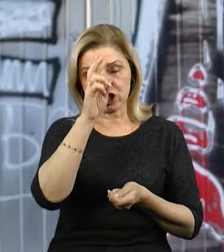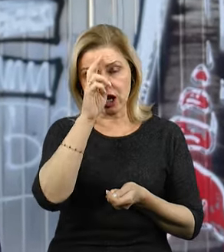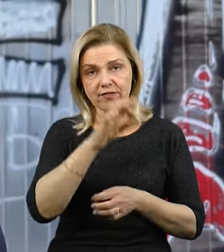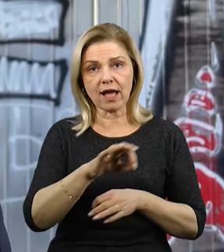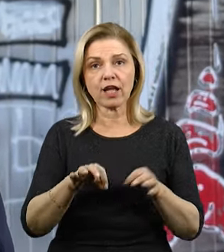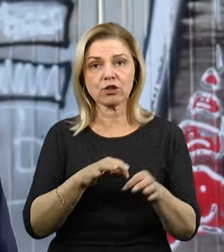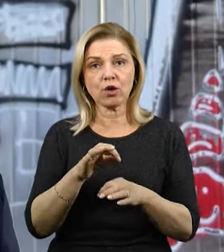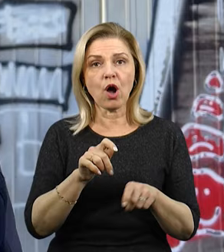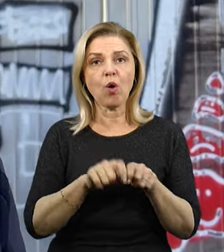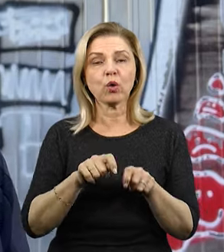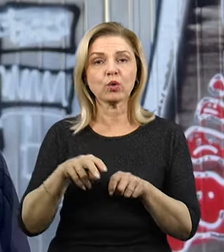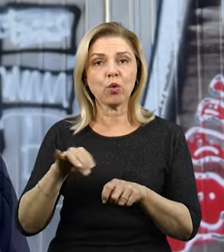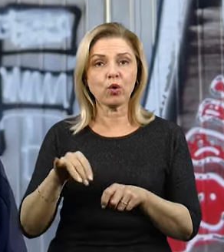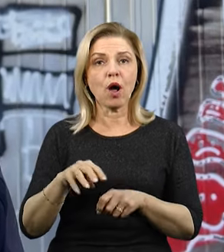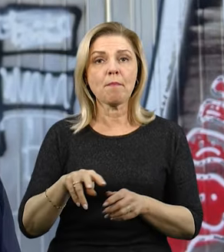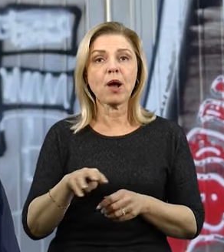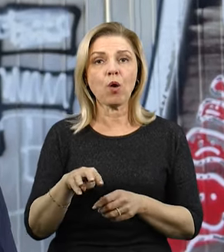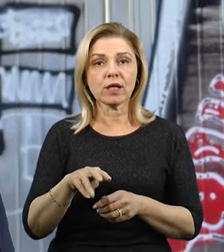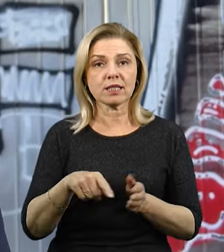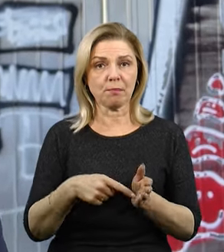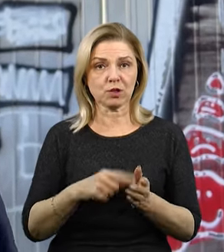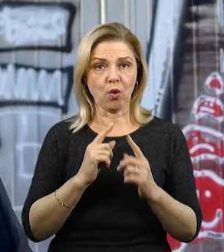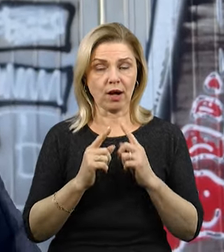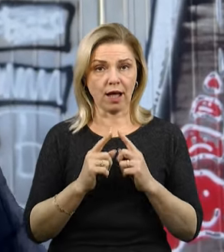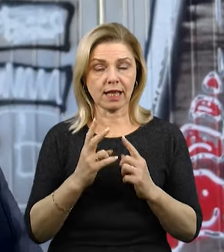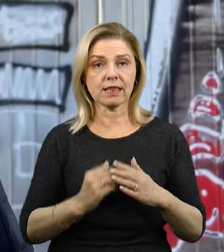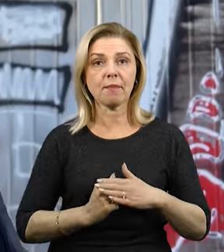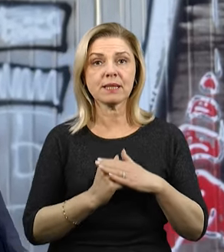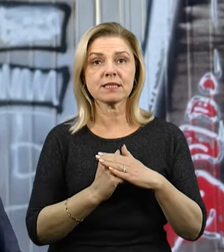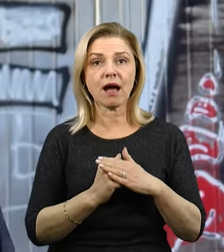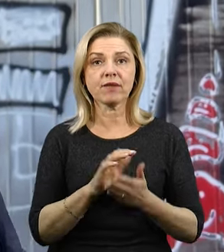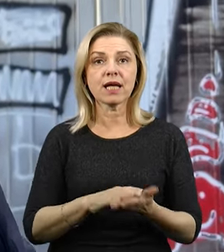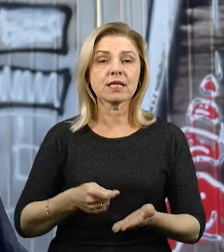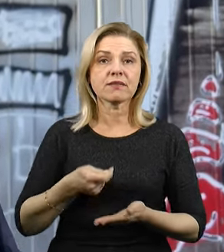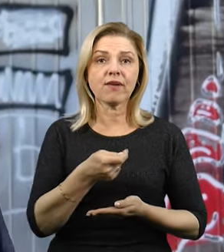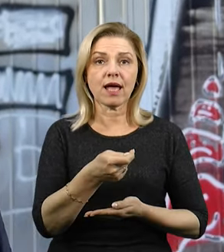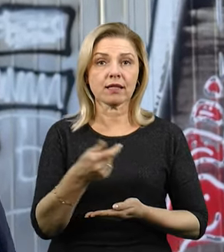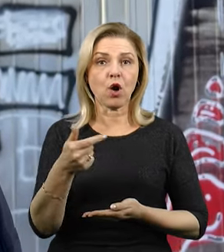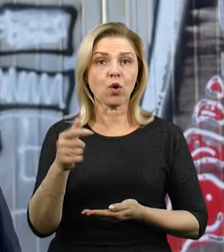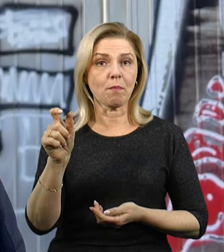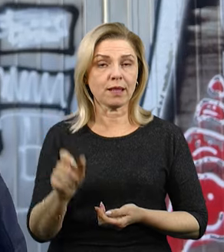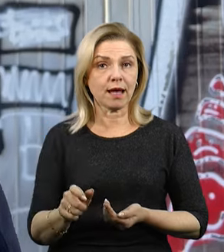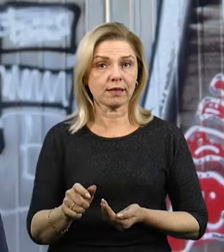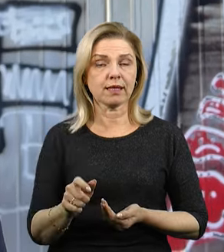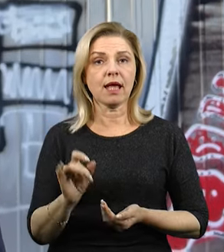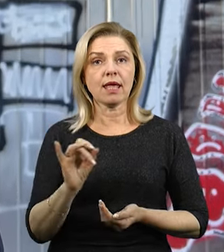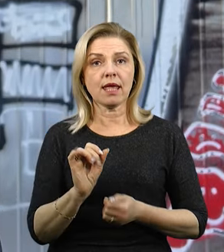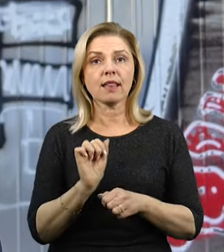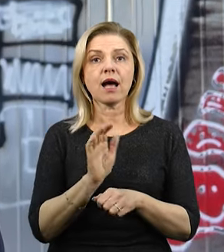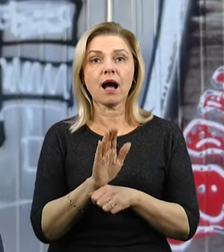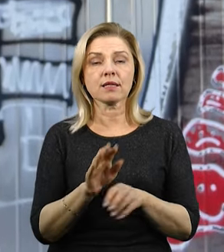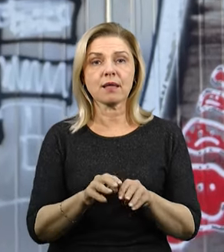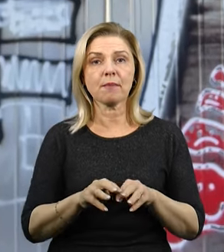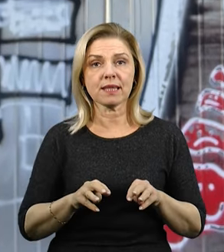архітектурнобудівельного контролю Миколаївського міської ради на підставі звернення громадянина та